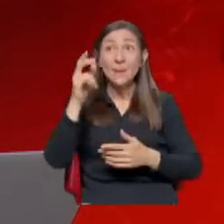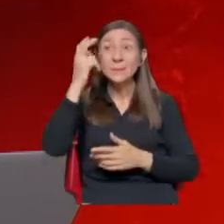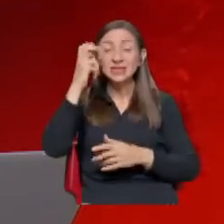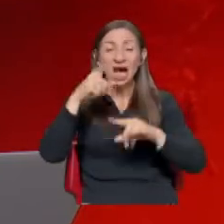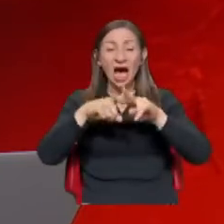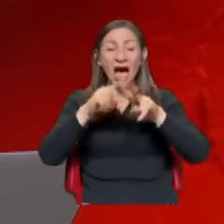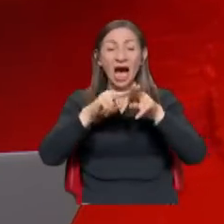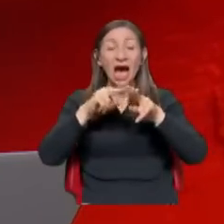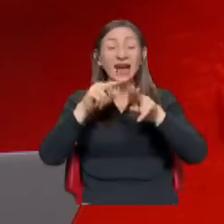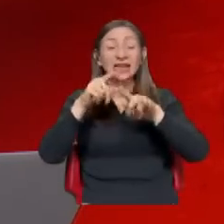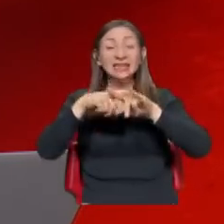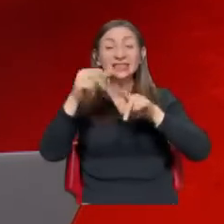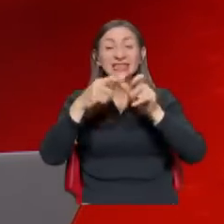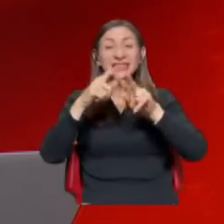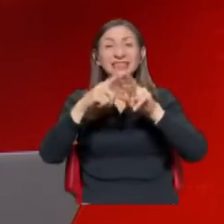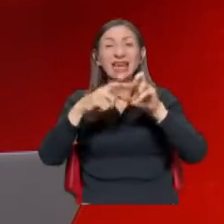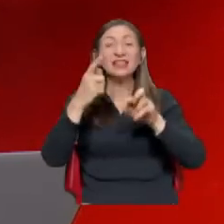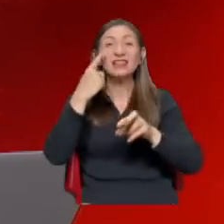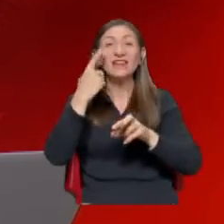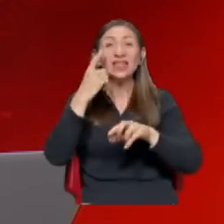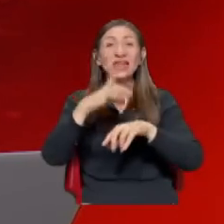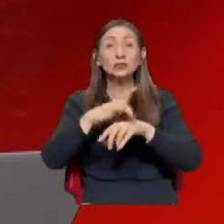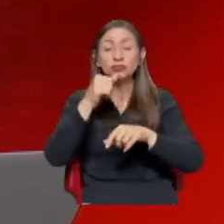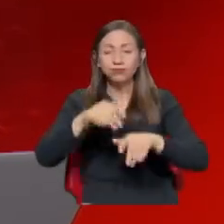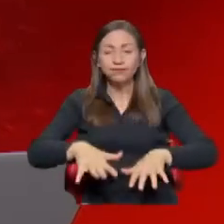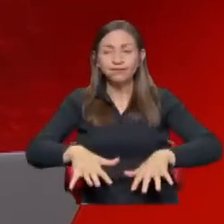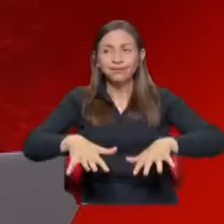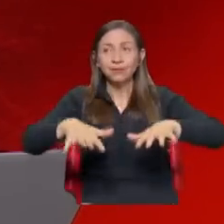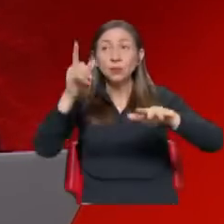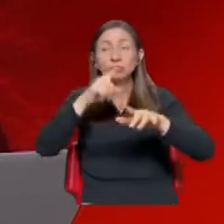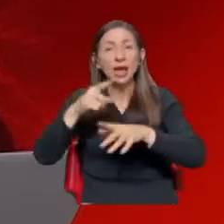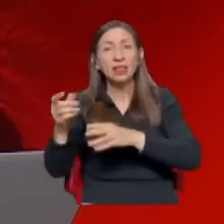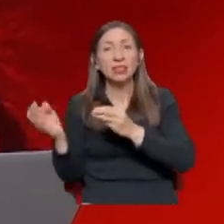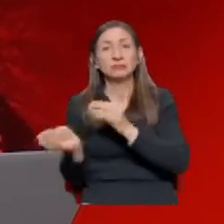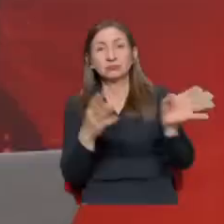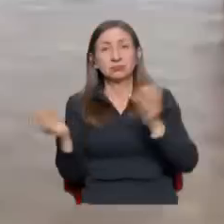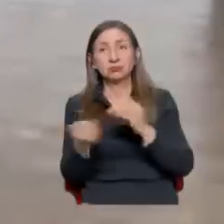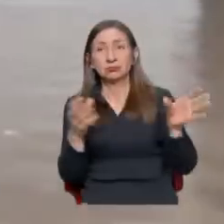Manisa Akhisar'daki devlet hastanesi su baskını nedeniyle tahliye edildi.